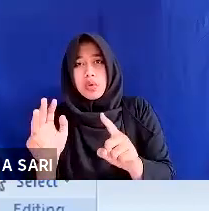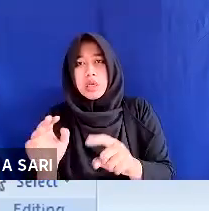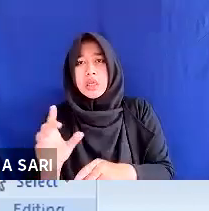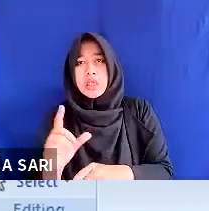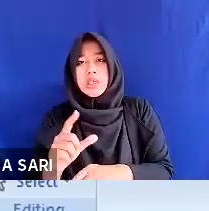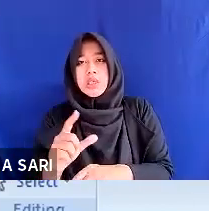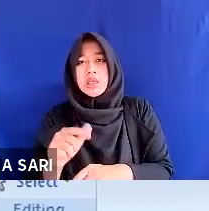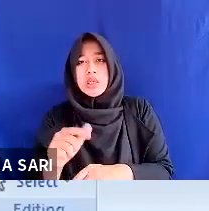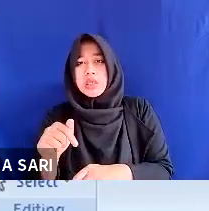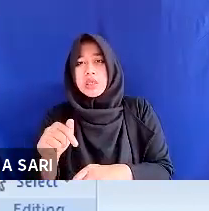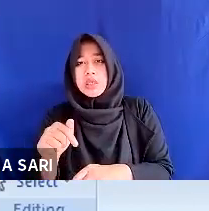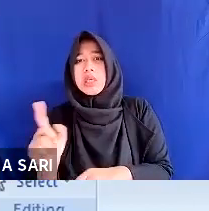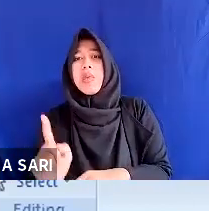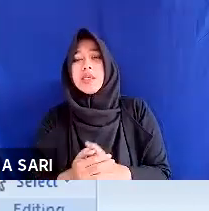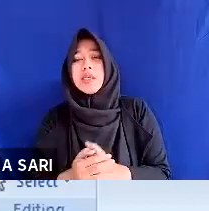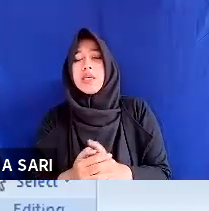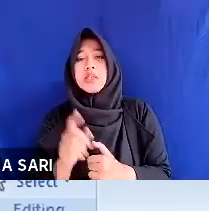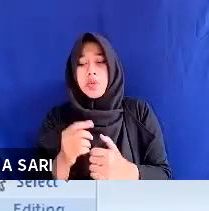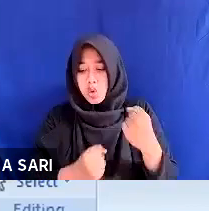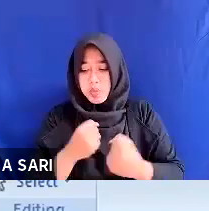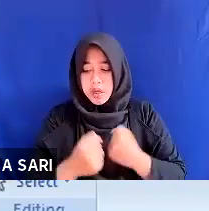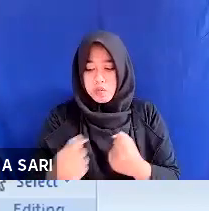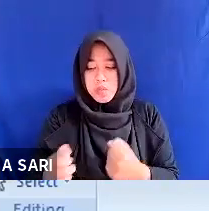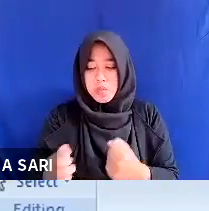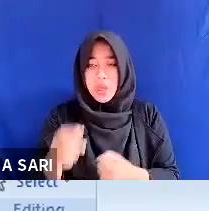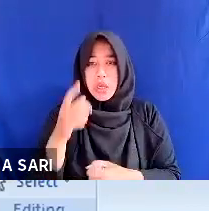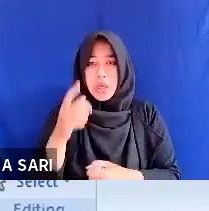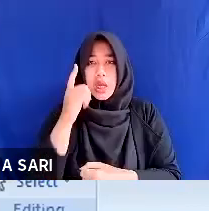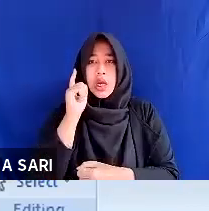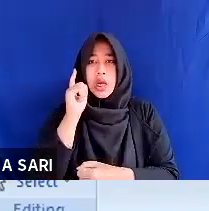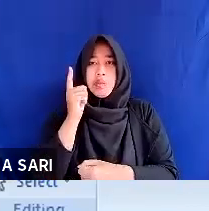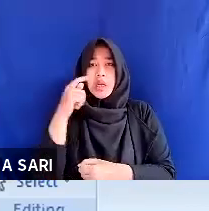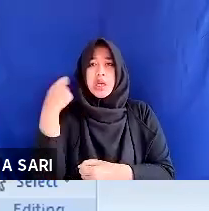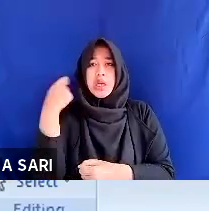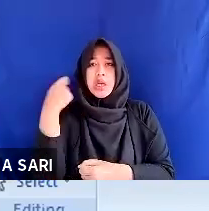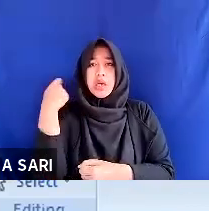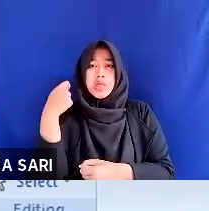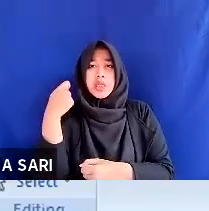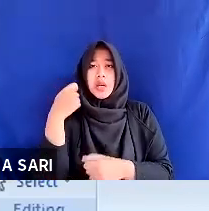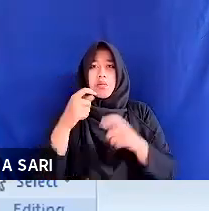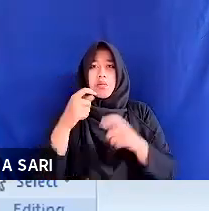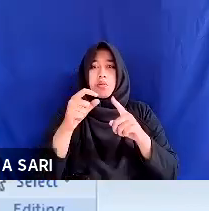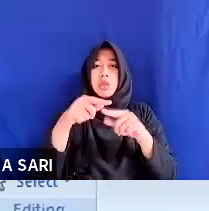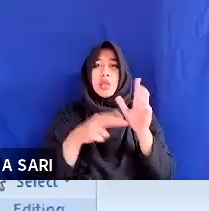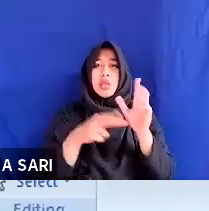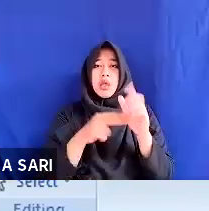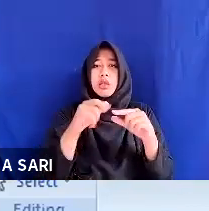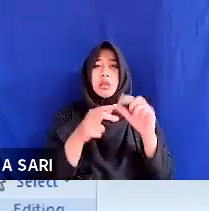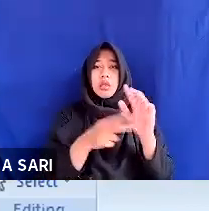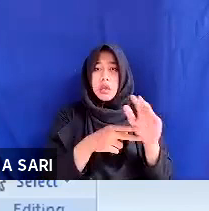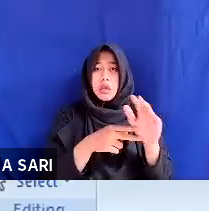upaya-upaya Kementerian Pertanian kalau hal-hal seperti ini masih impor. Gula kita bukan menghidupkan pabrik-pabrik yang sudah